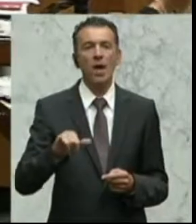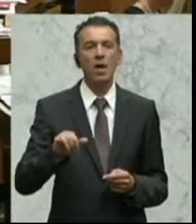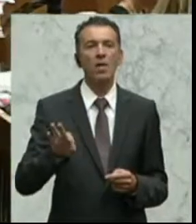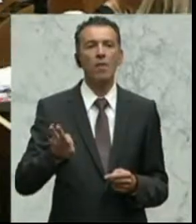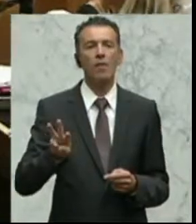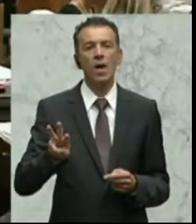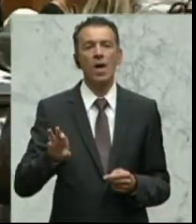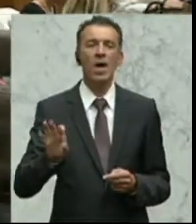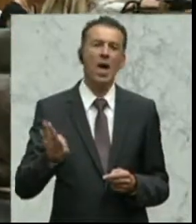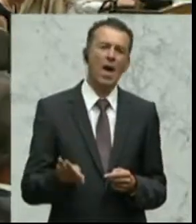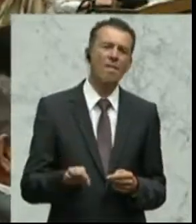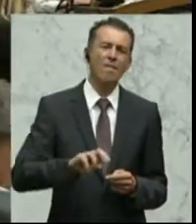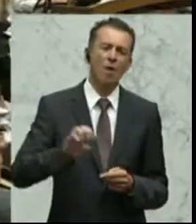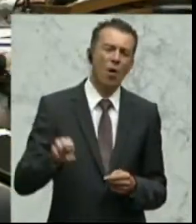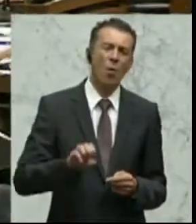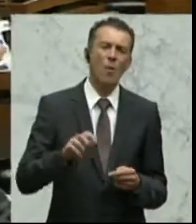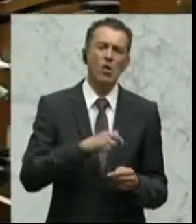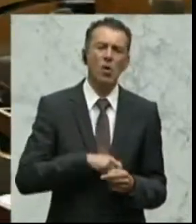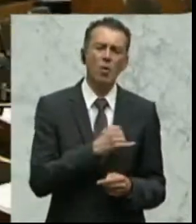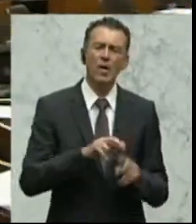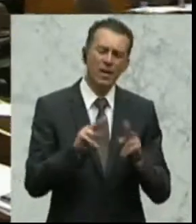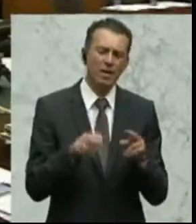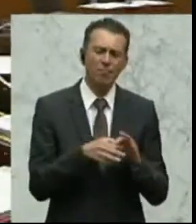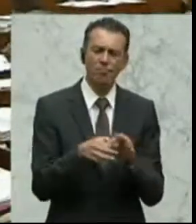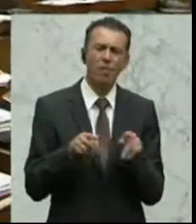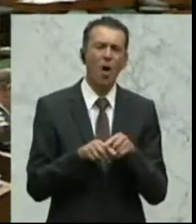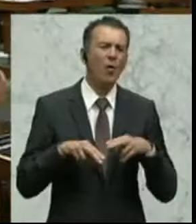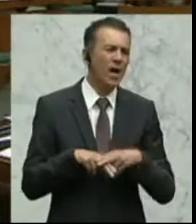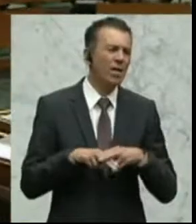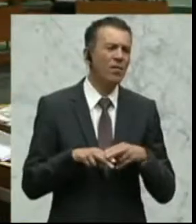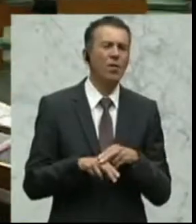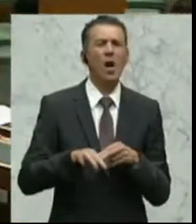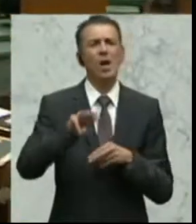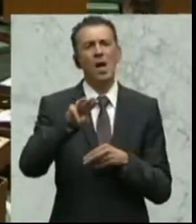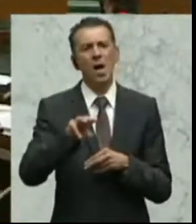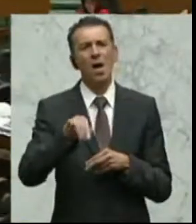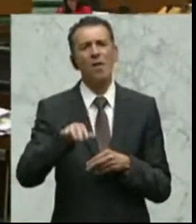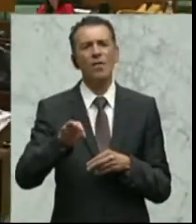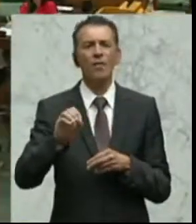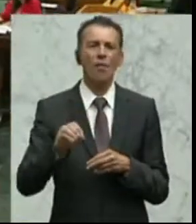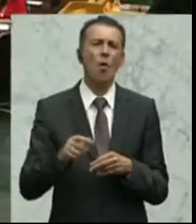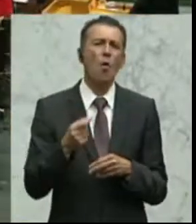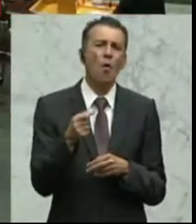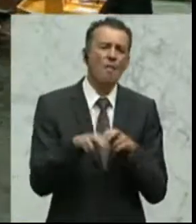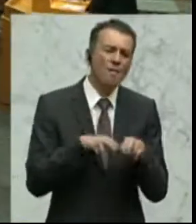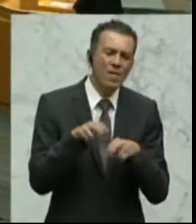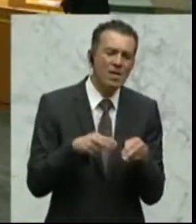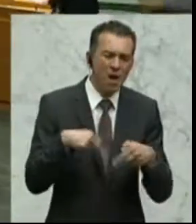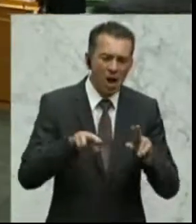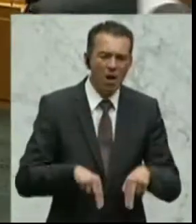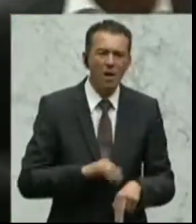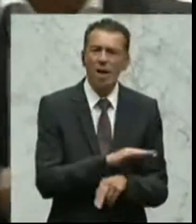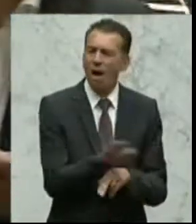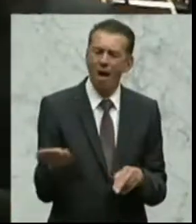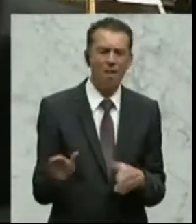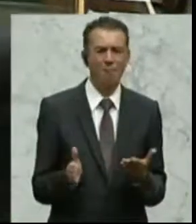können jede internationale Organisation, aber auch nationale wie WIFO, Fiskalrat, die können sie alle heranziehen, die werden alle